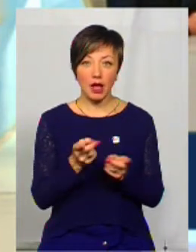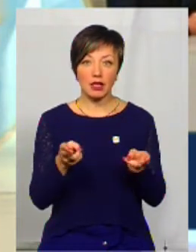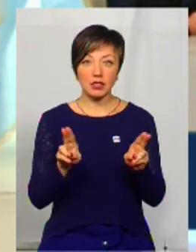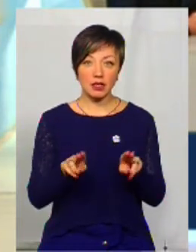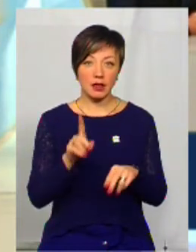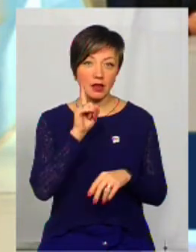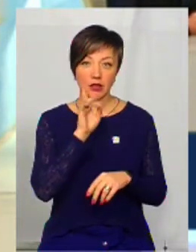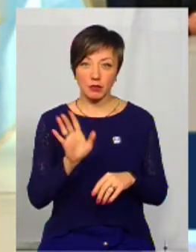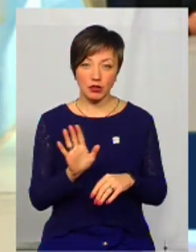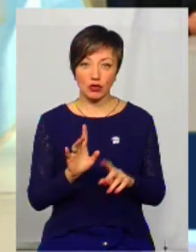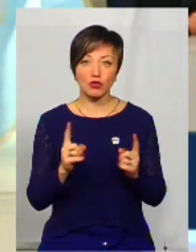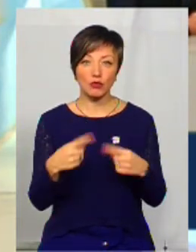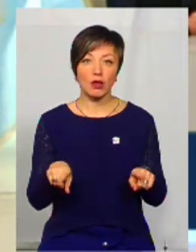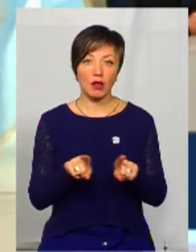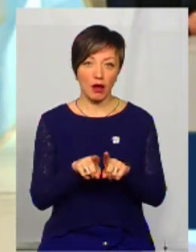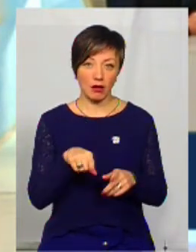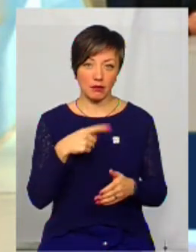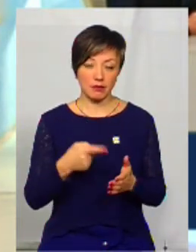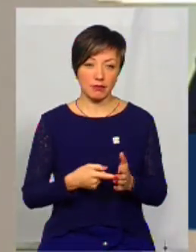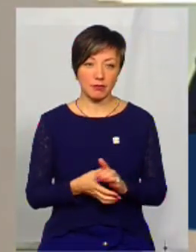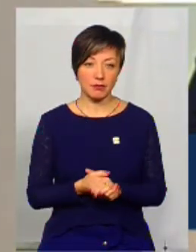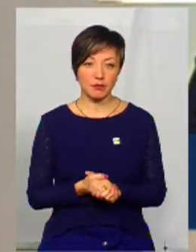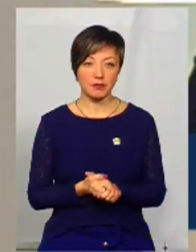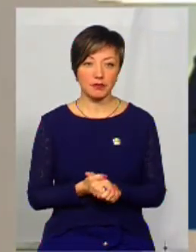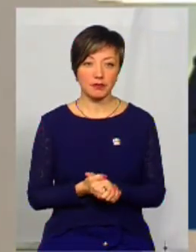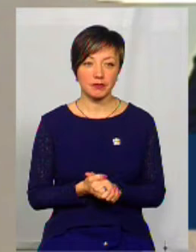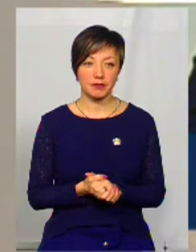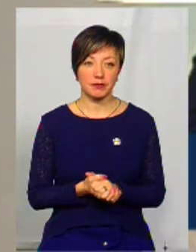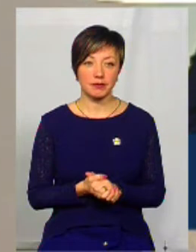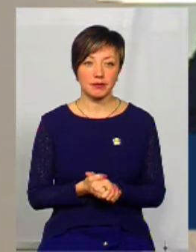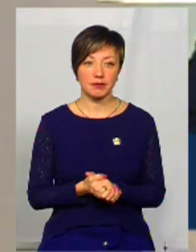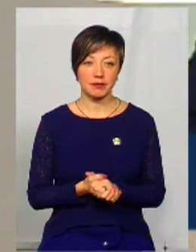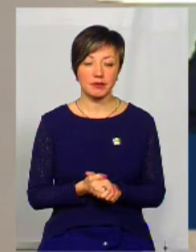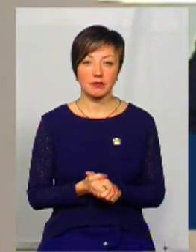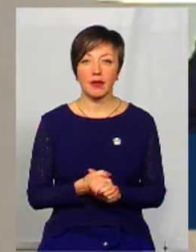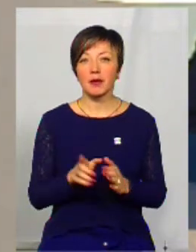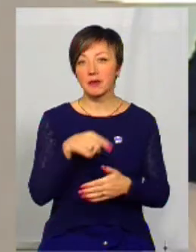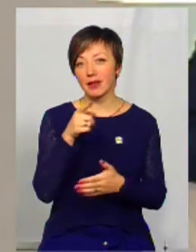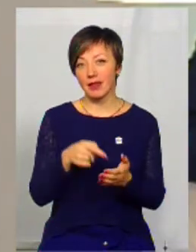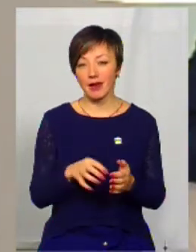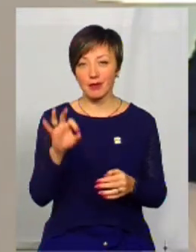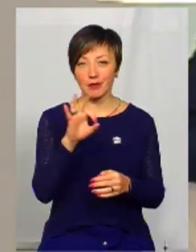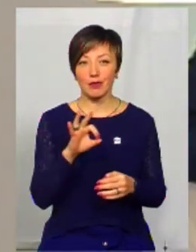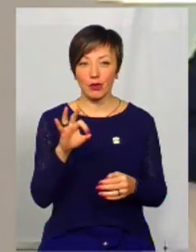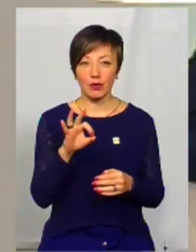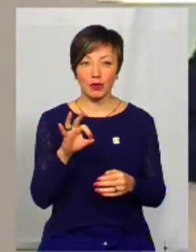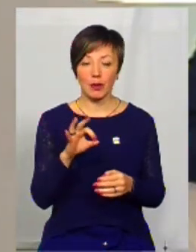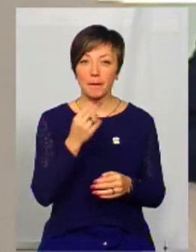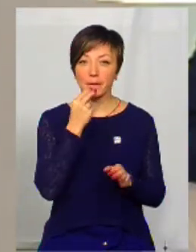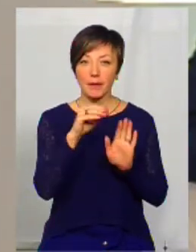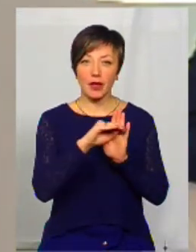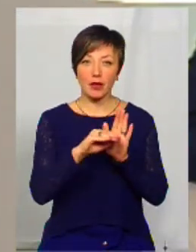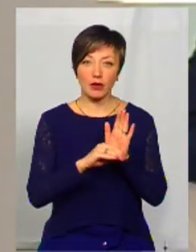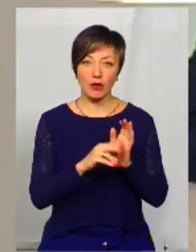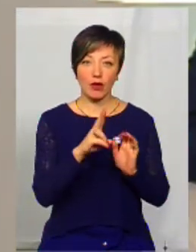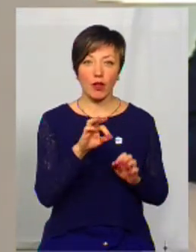залишилися невідпочними. Чому так? Дякую. Ось питання про, я так розумію,